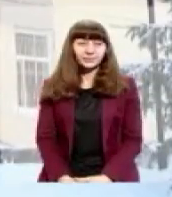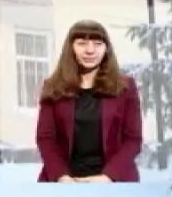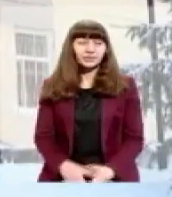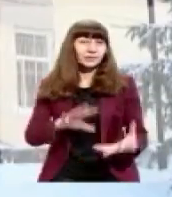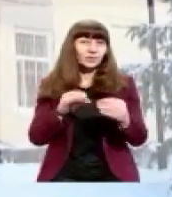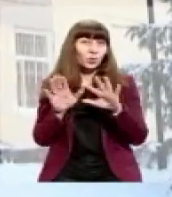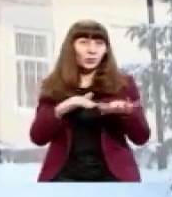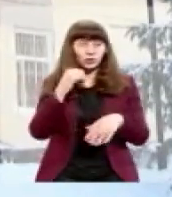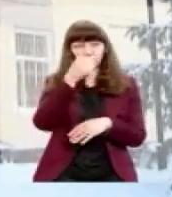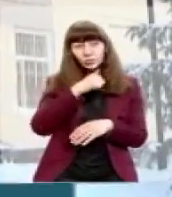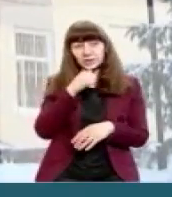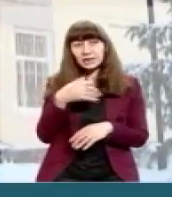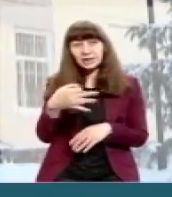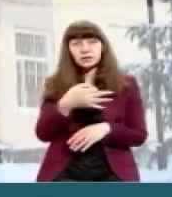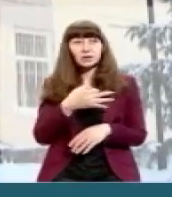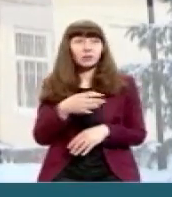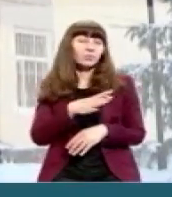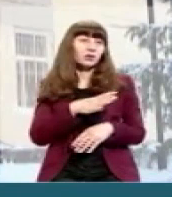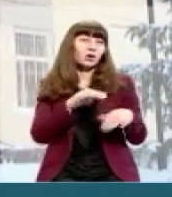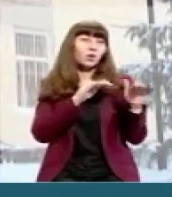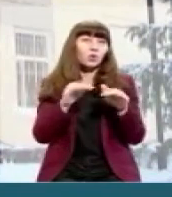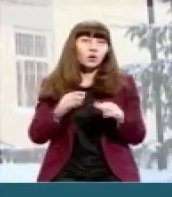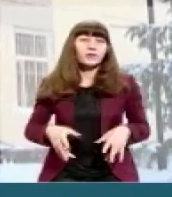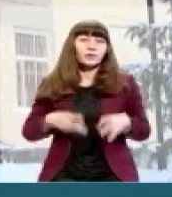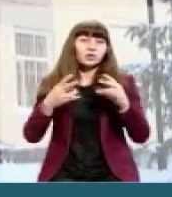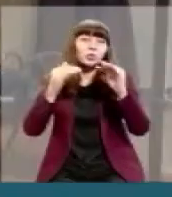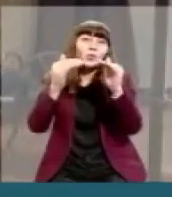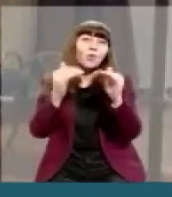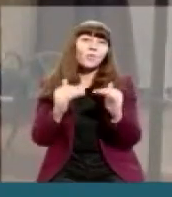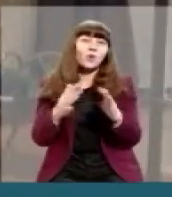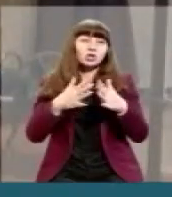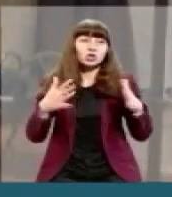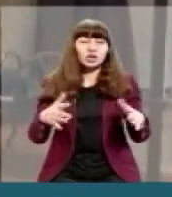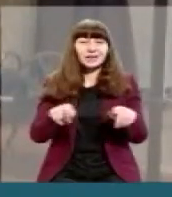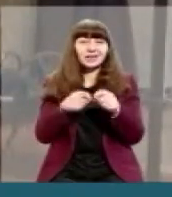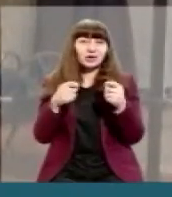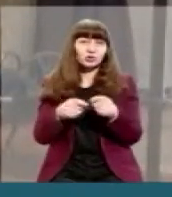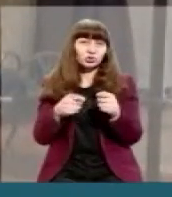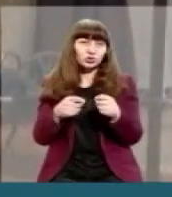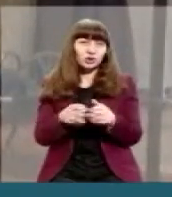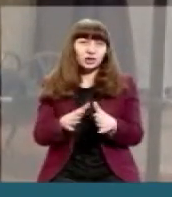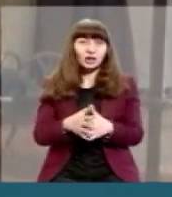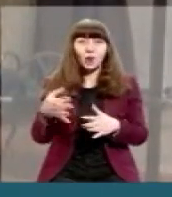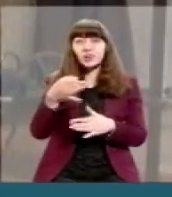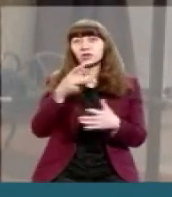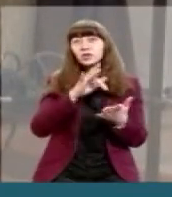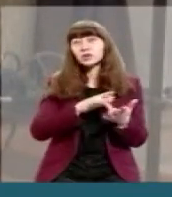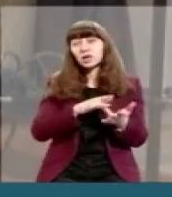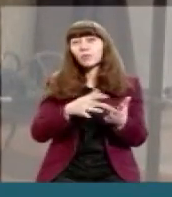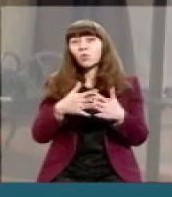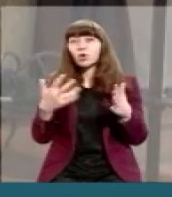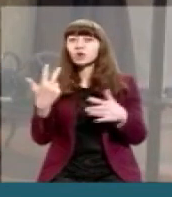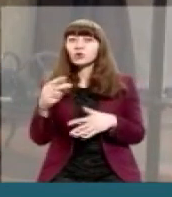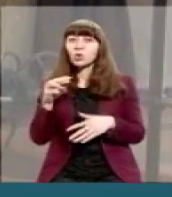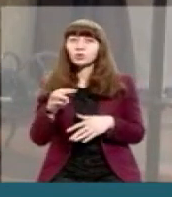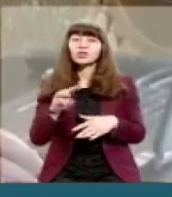По итогам прошлого года в Кустанайской области уровень преступности снизился. Большинство правонарушений приходится на областной центр, более